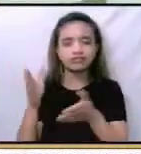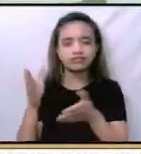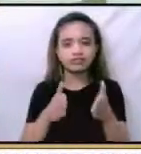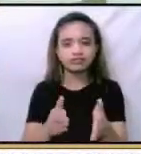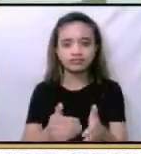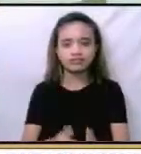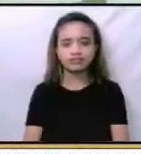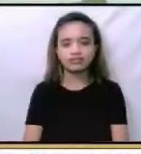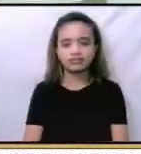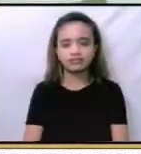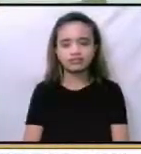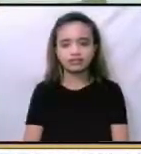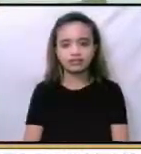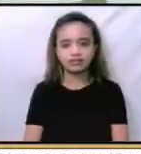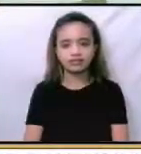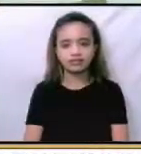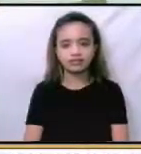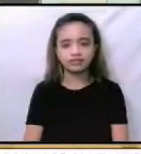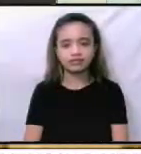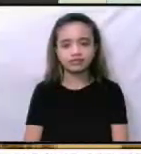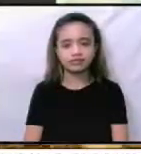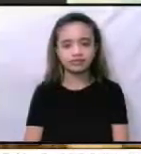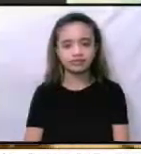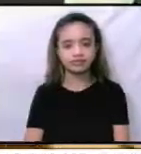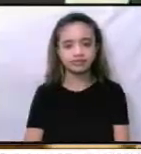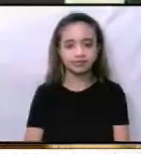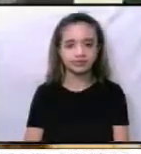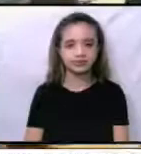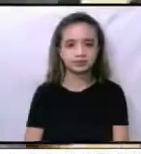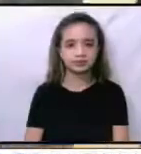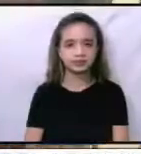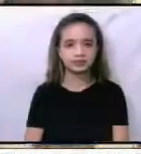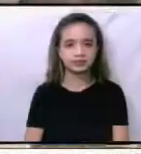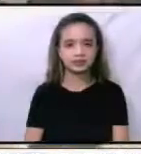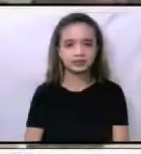Chica on the road.